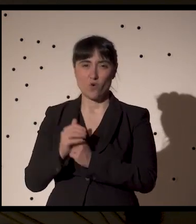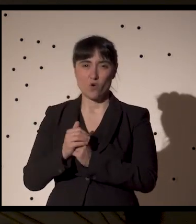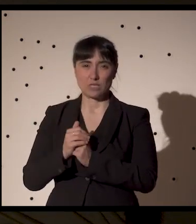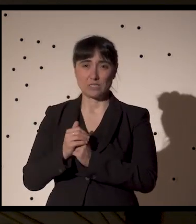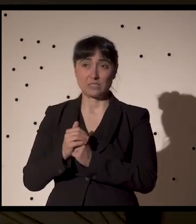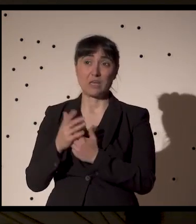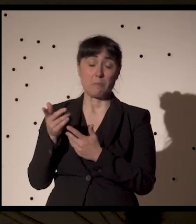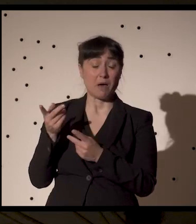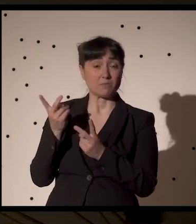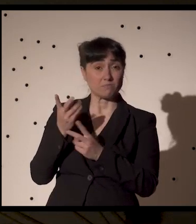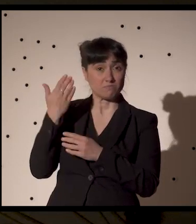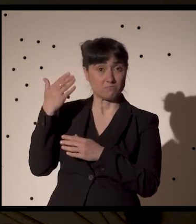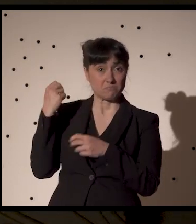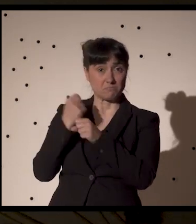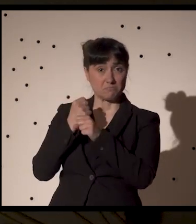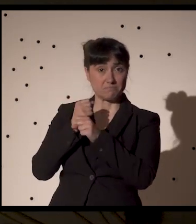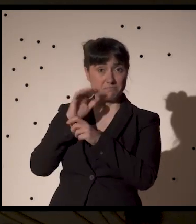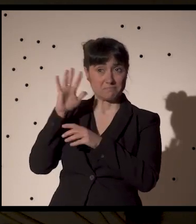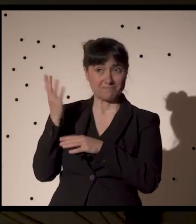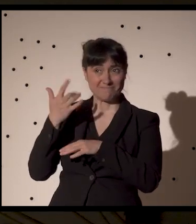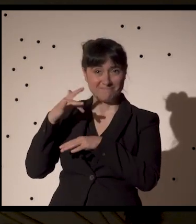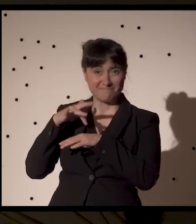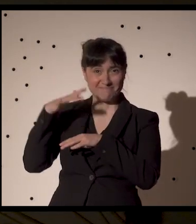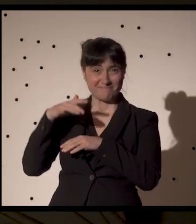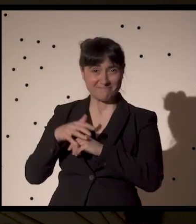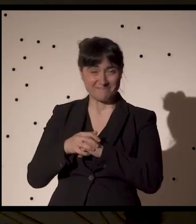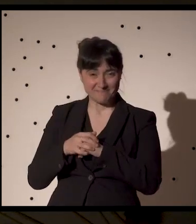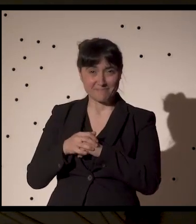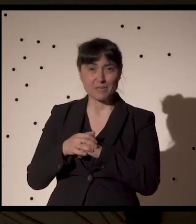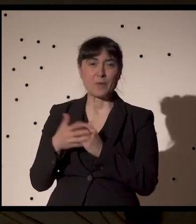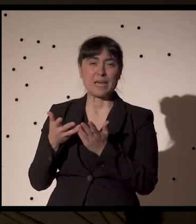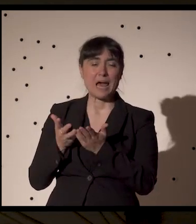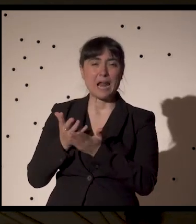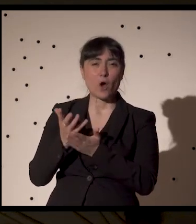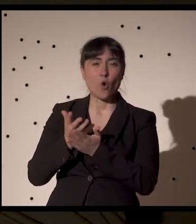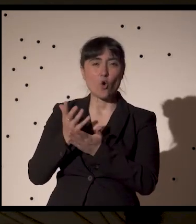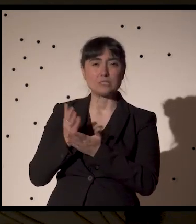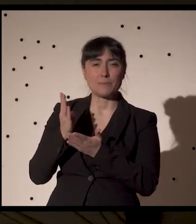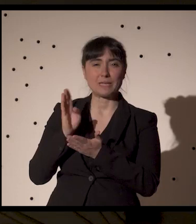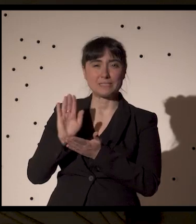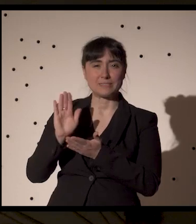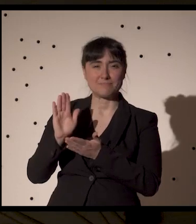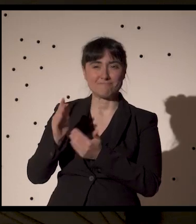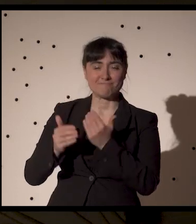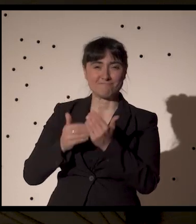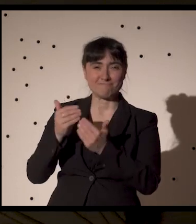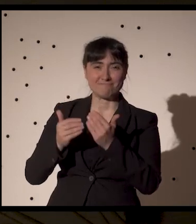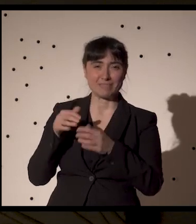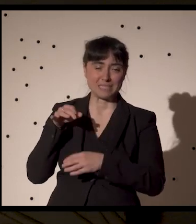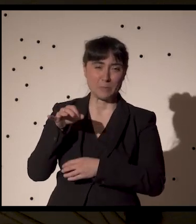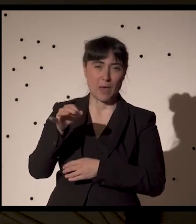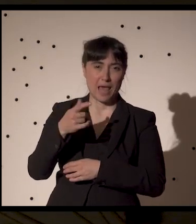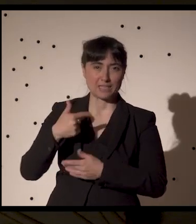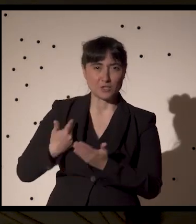ricorderete è tratto da dalle pagine di loconto di licunti per l'appunto e un'altra fiaba